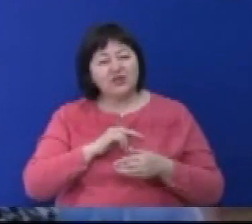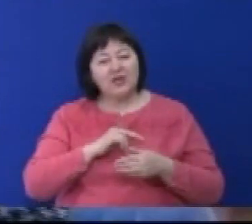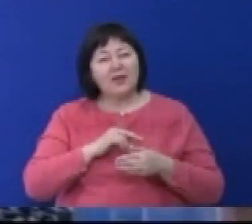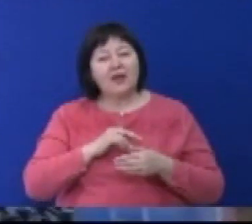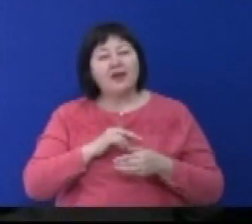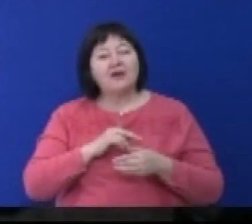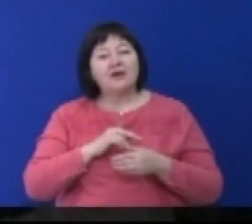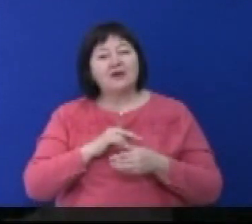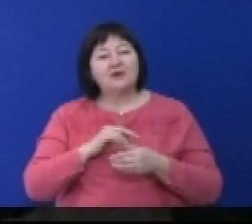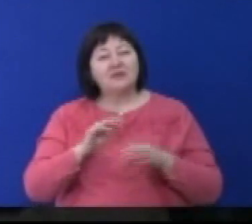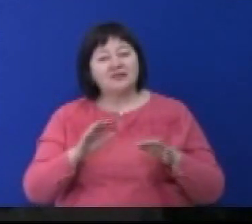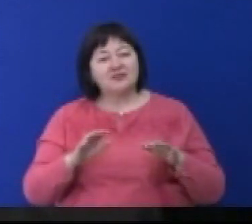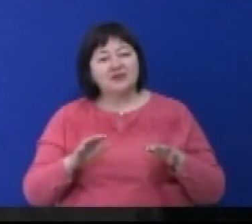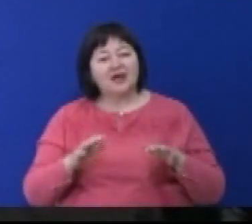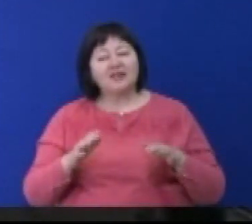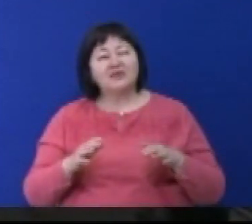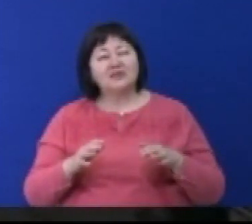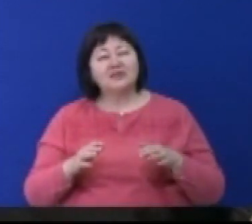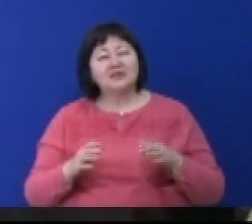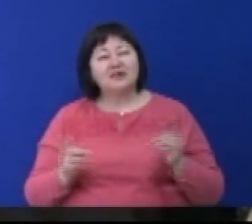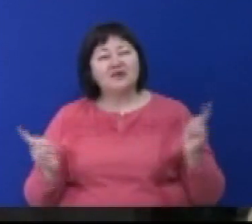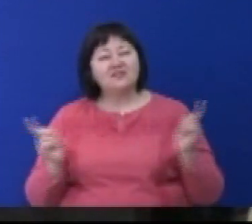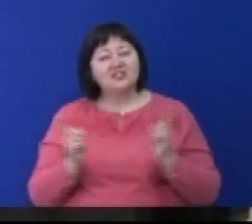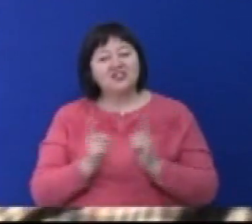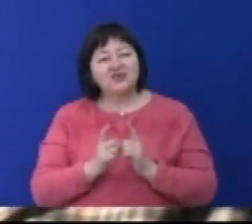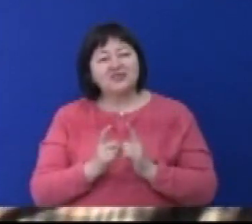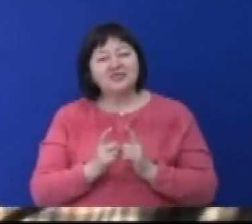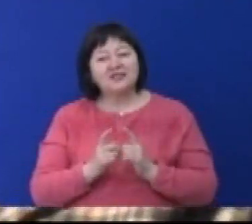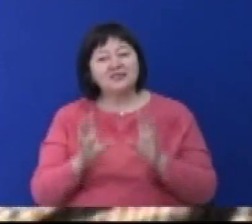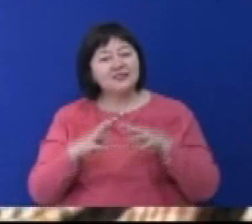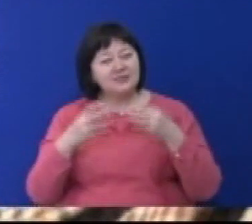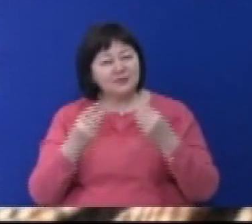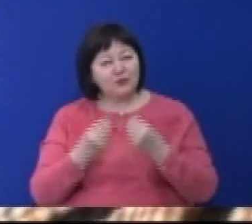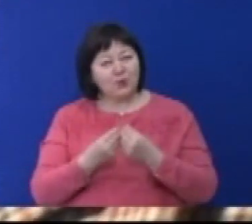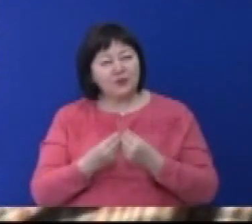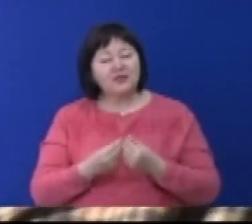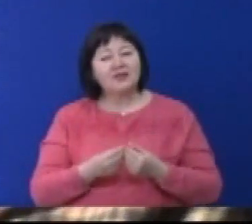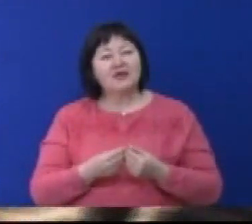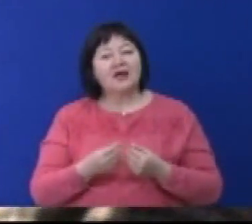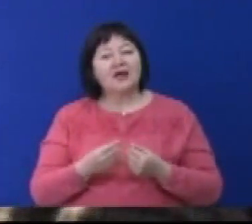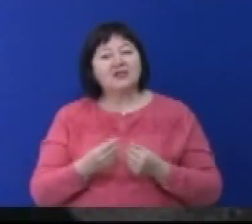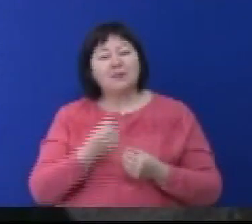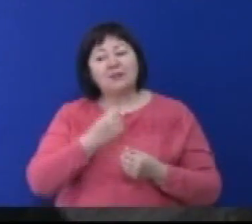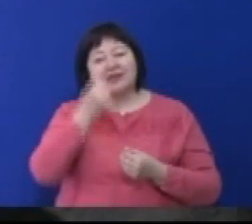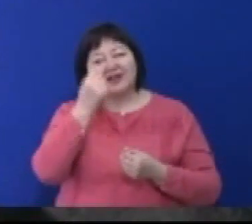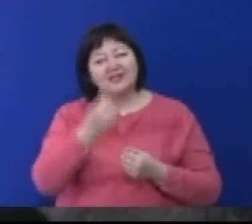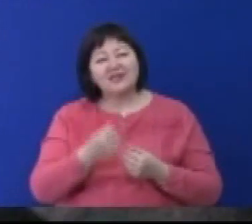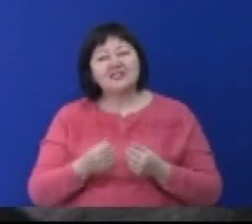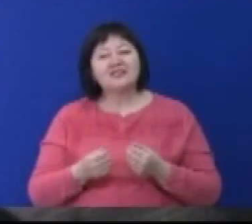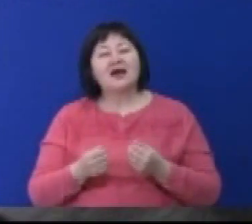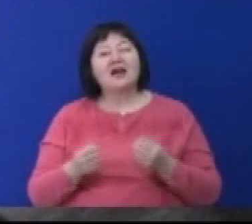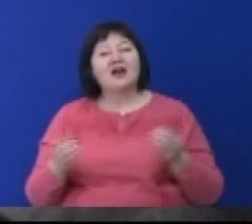мекеніне бұрды. Онда ол өз қаржысына көппалалы Индира Қотырбаеваның отбасына арнап үй салып берген құрылыс фирмасының директоры